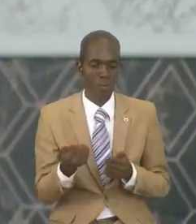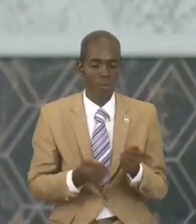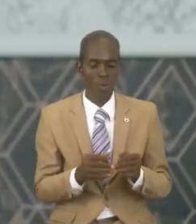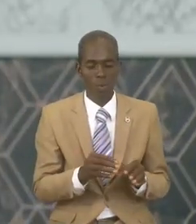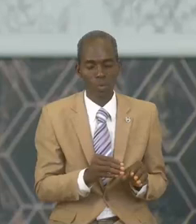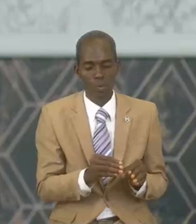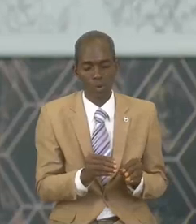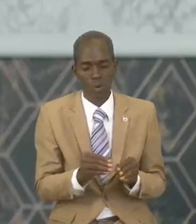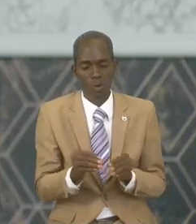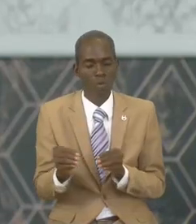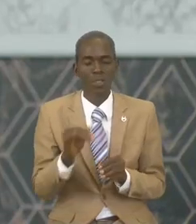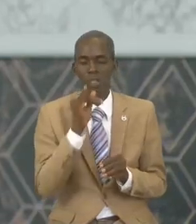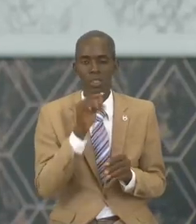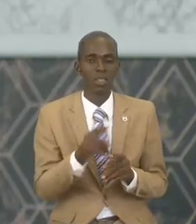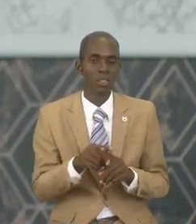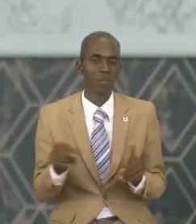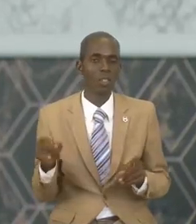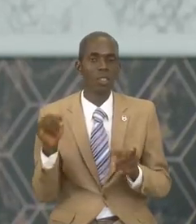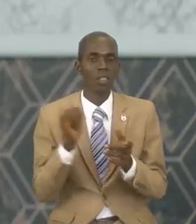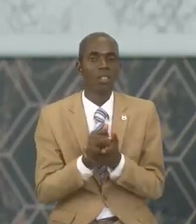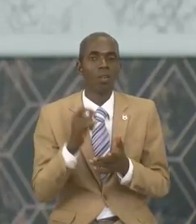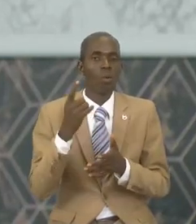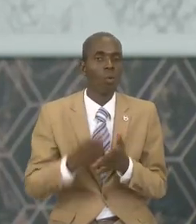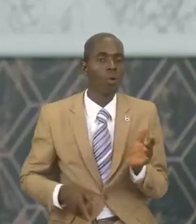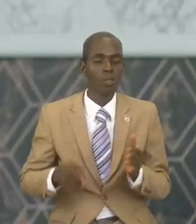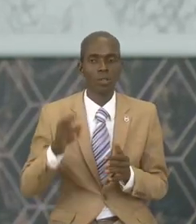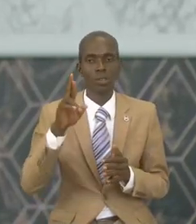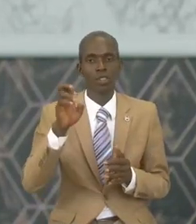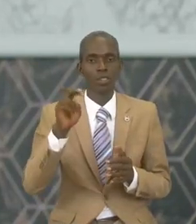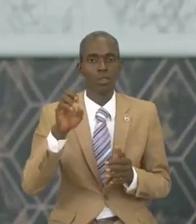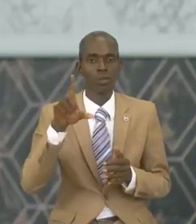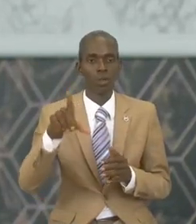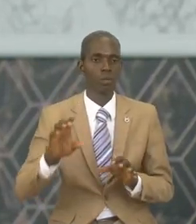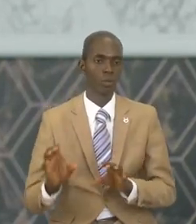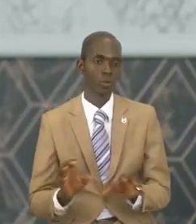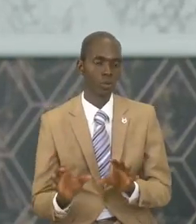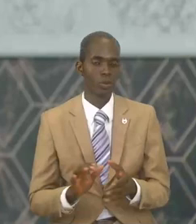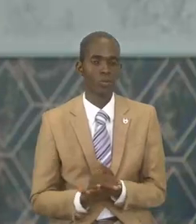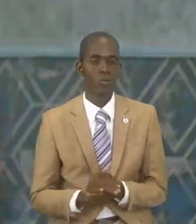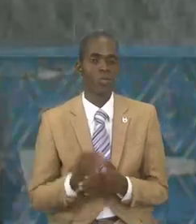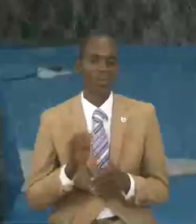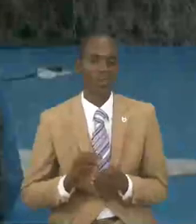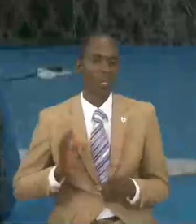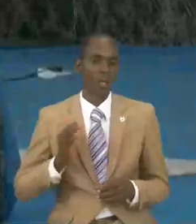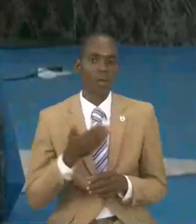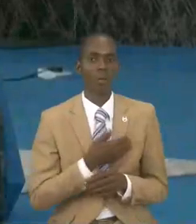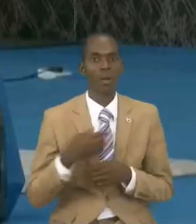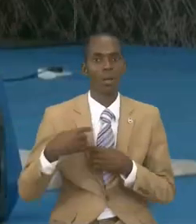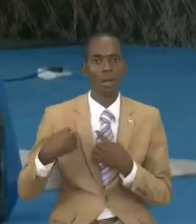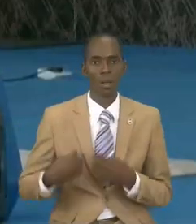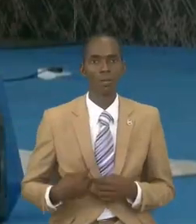mouvement est différent, et c'est ce que fait le renouvellement dans notre